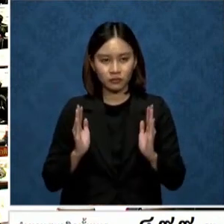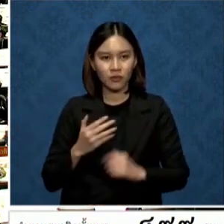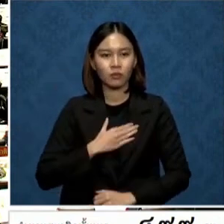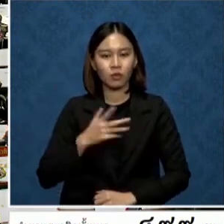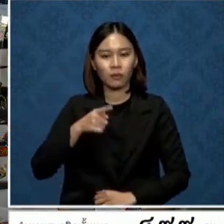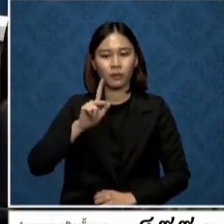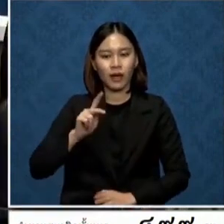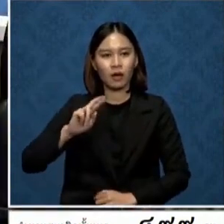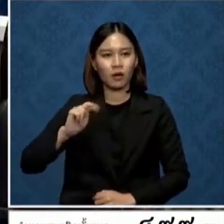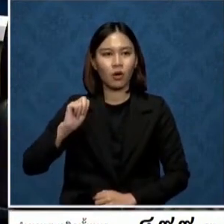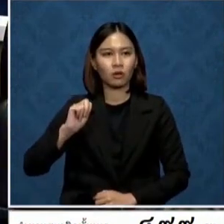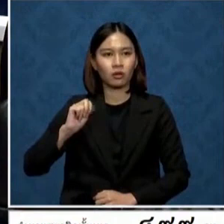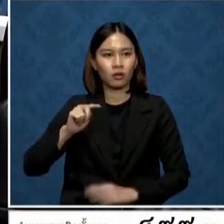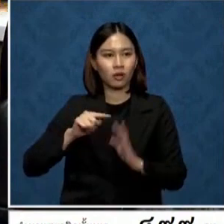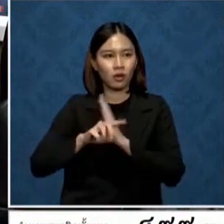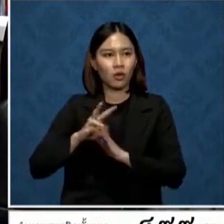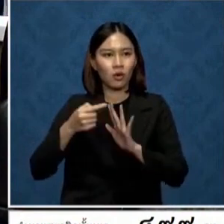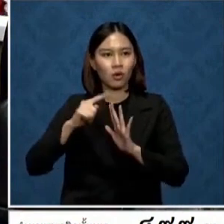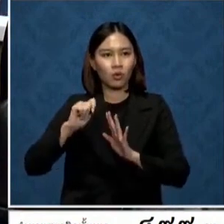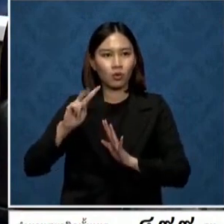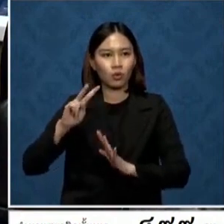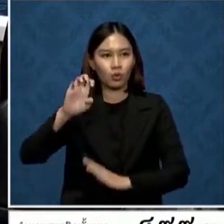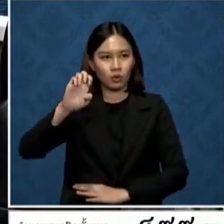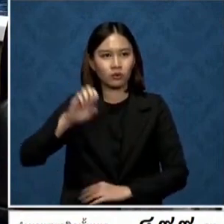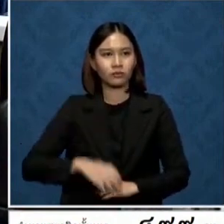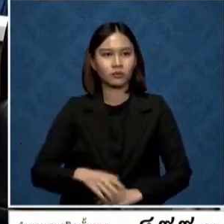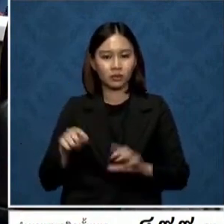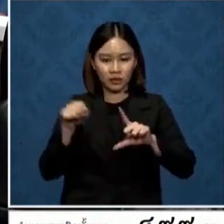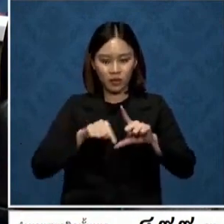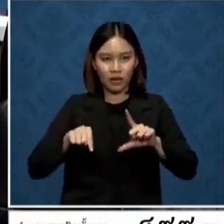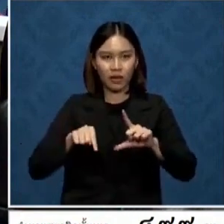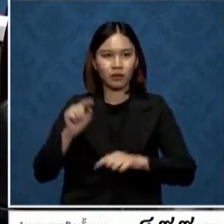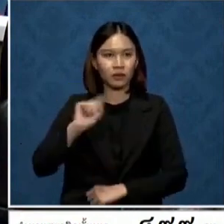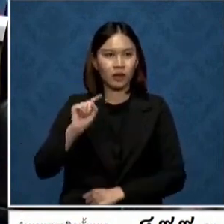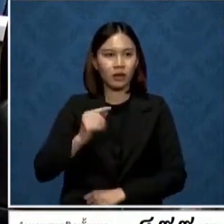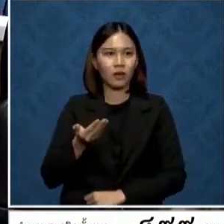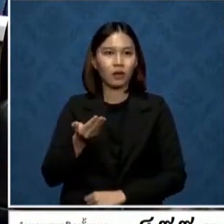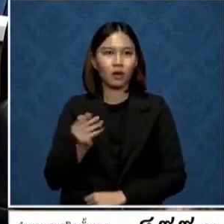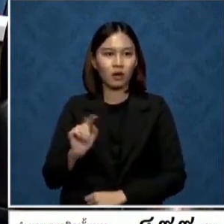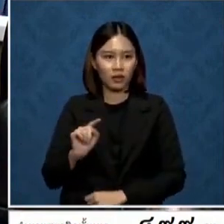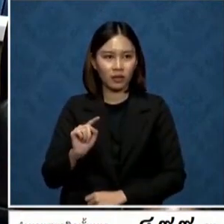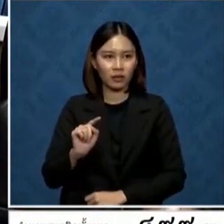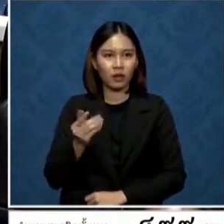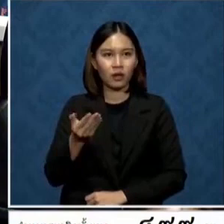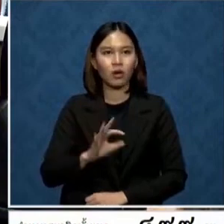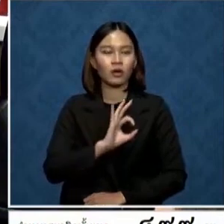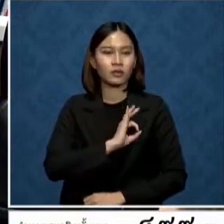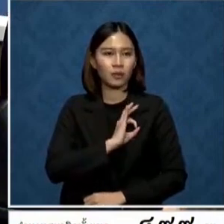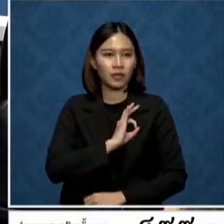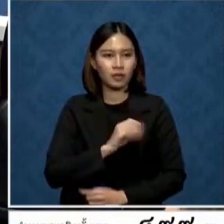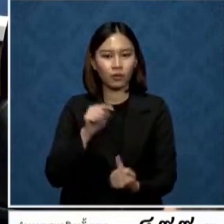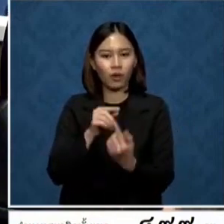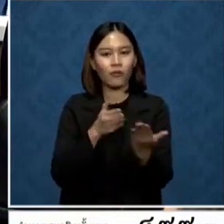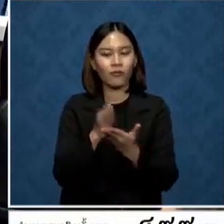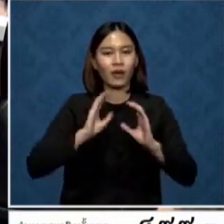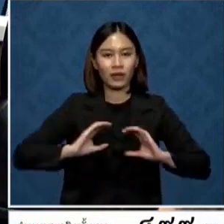ประกรผู้ดวงพิพาสกุลผู้แทนราษฎรแบบบัญชีรายชื่อพรรคก้าไกลนะครับก็ต้องขอขออนุญาตนะครับขออนุญาตท่านสมาชิกฝั่งรัฐบาล